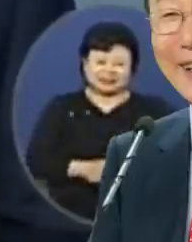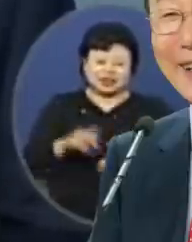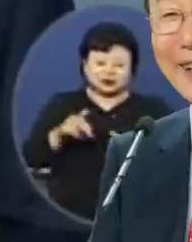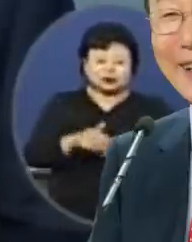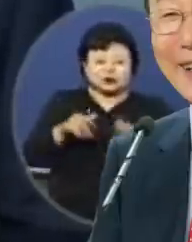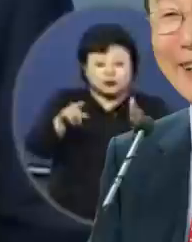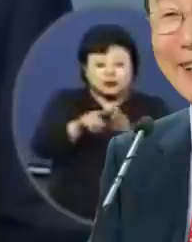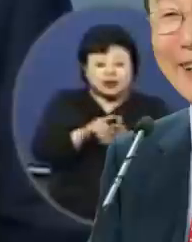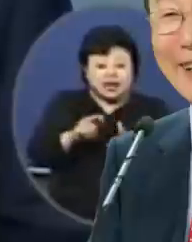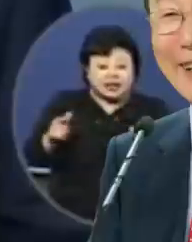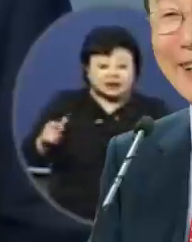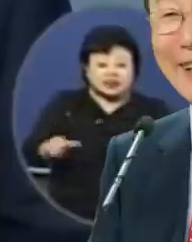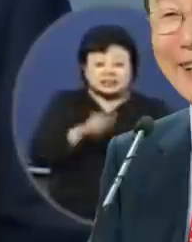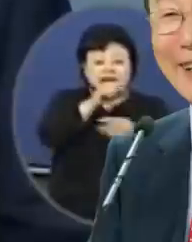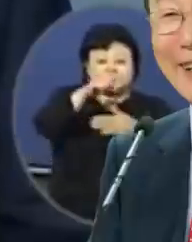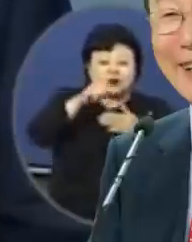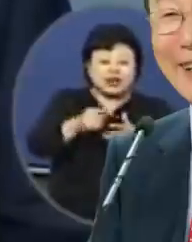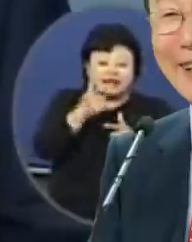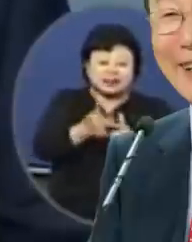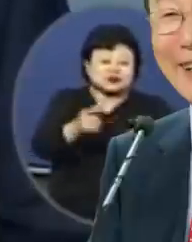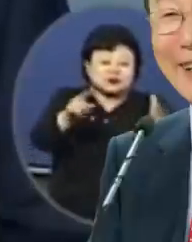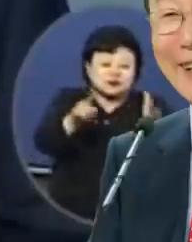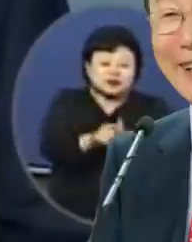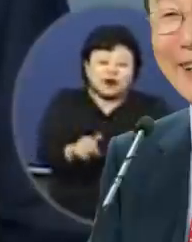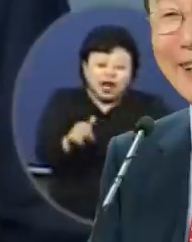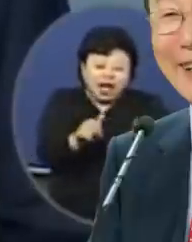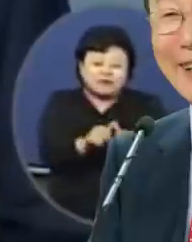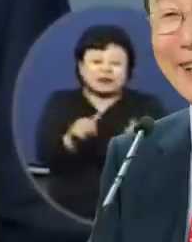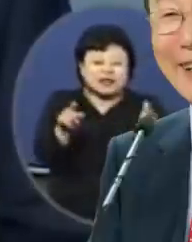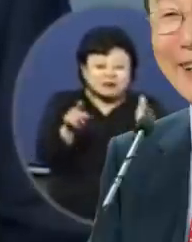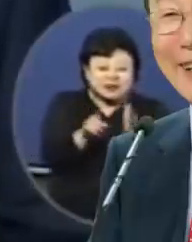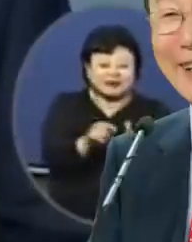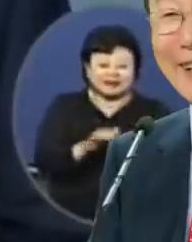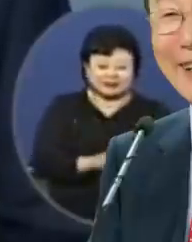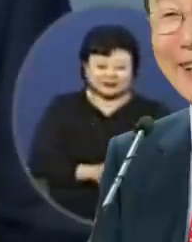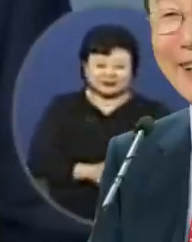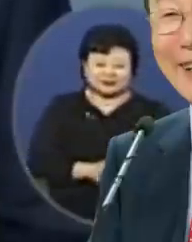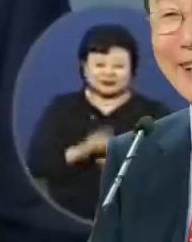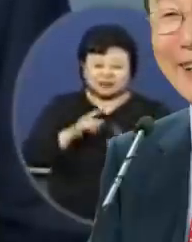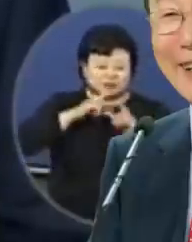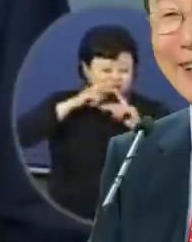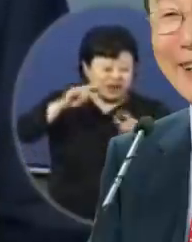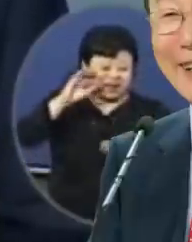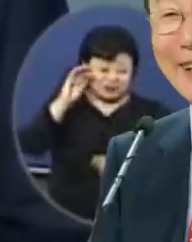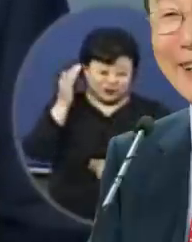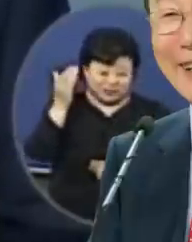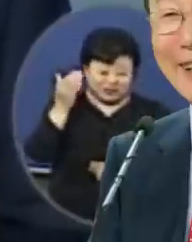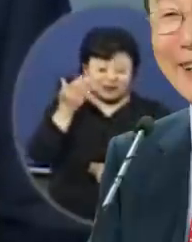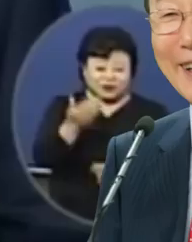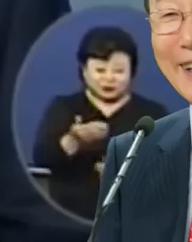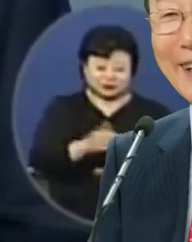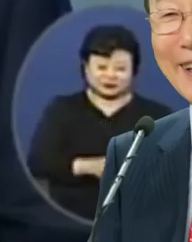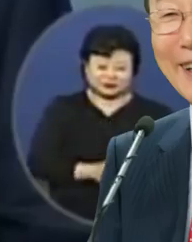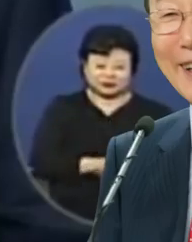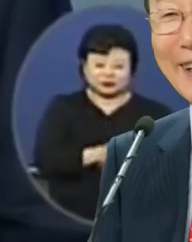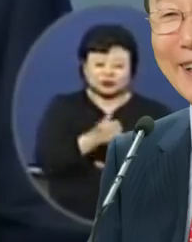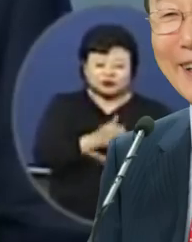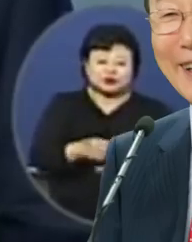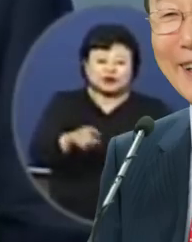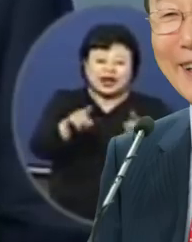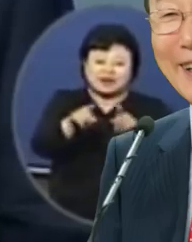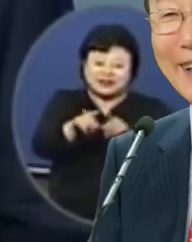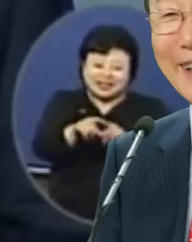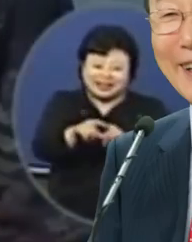종교적으로 믿는 것이 아니라 생활 속에 함께 믿게 되는 거야. 그렇게 말씀하실 것입니다. 여러분 우리는